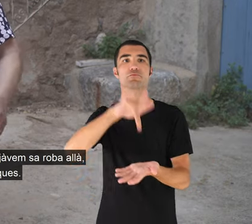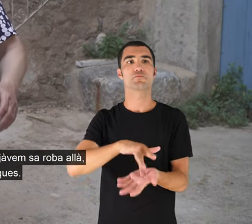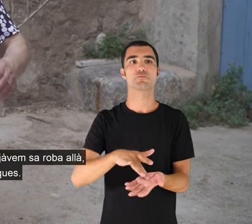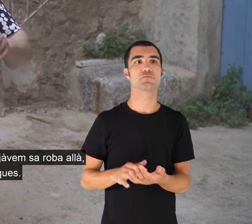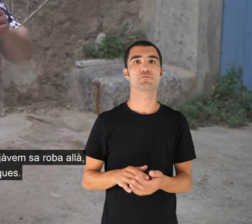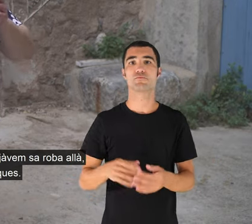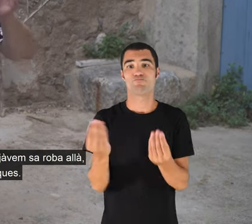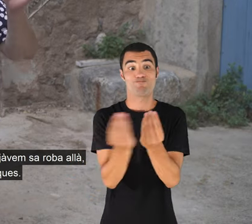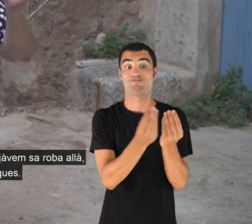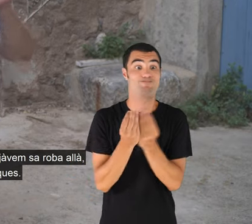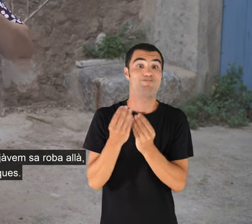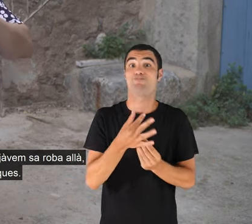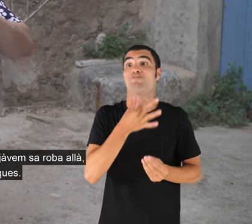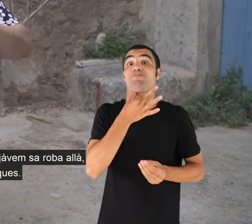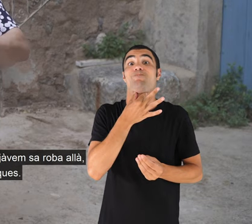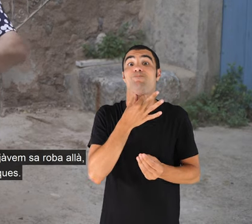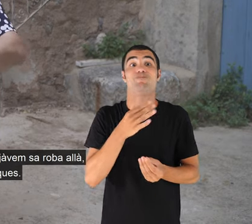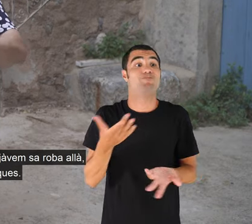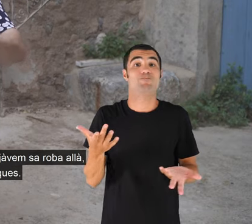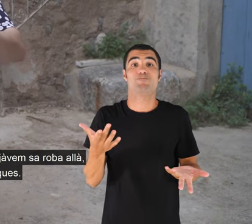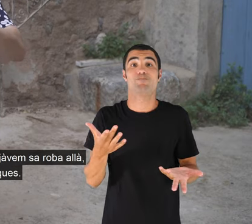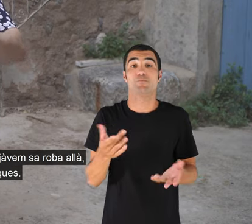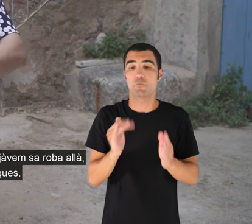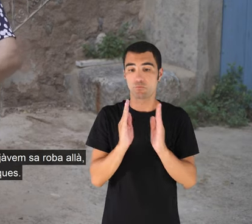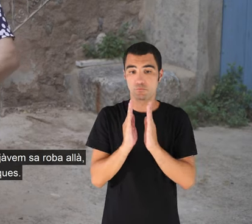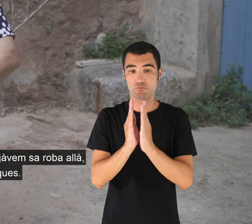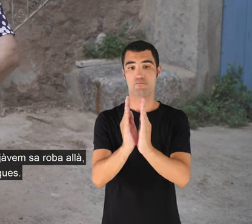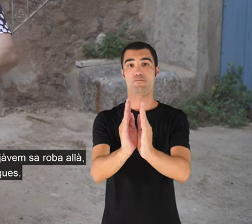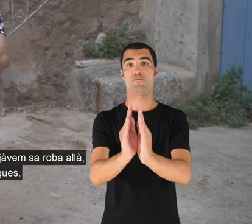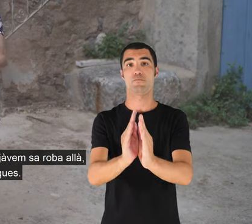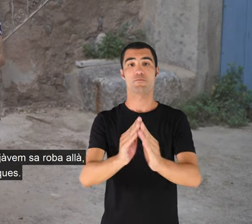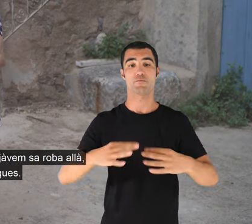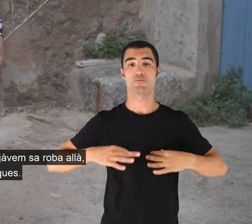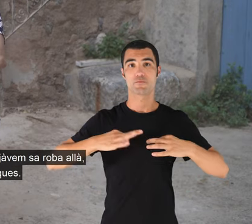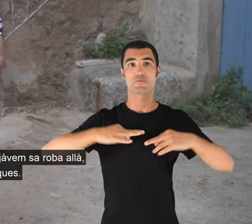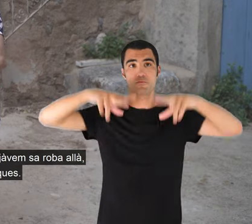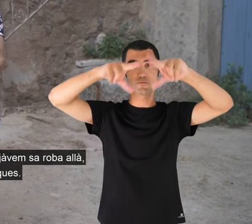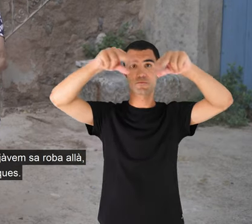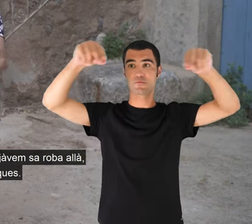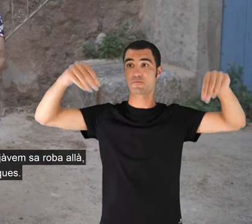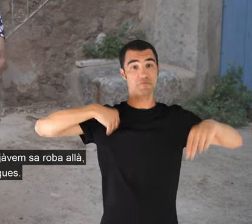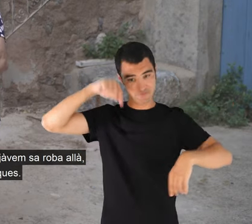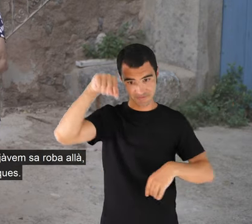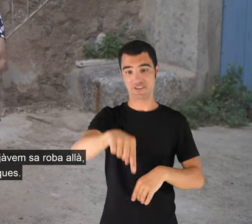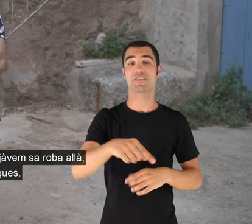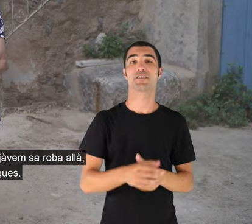diu, pues teníem un passillo i penjàvem la roba allà, no m'entens? I